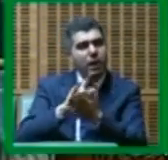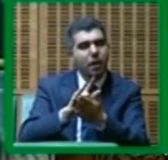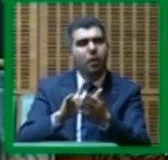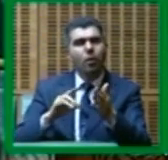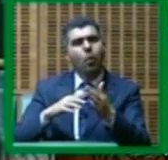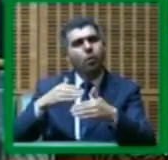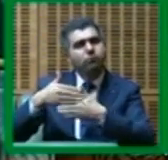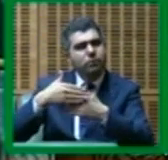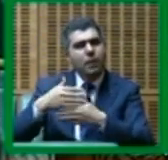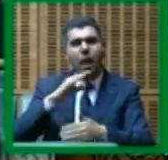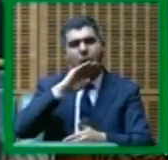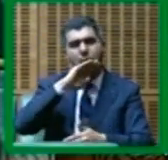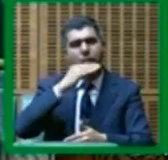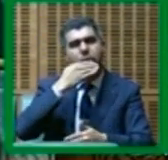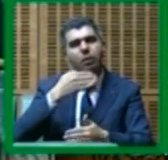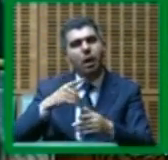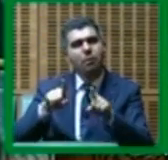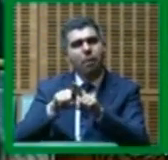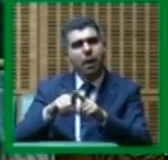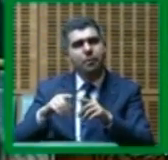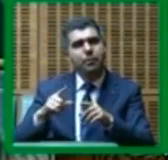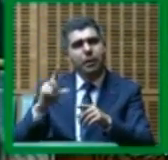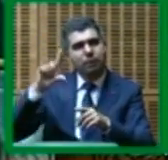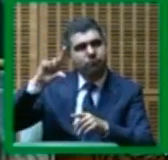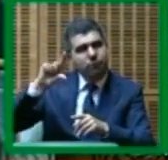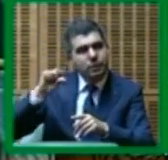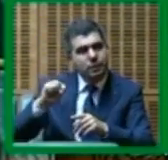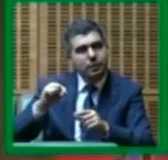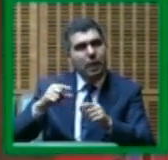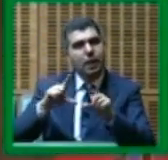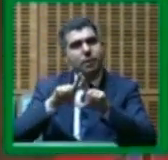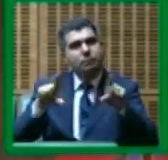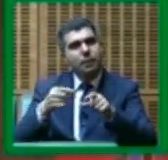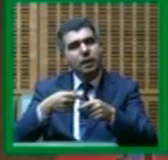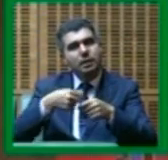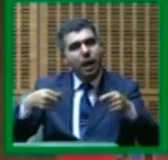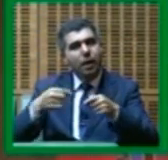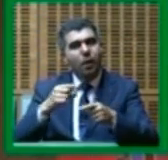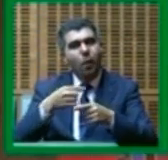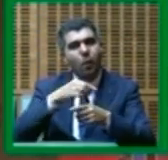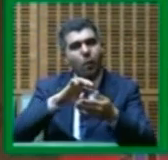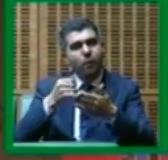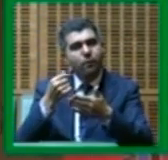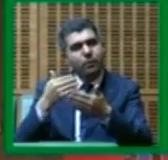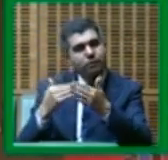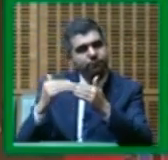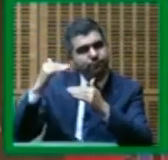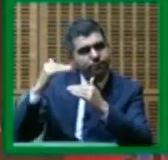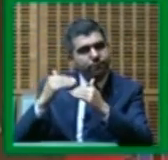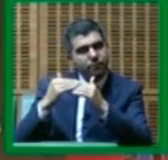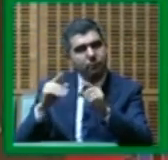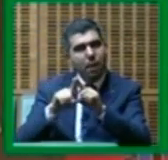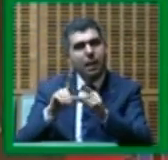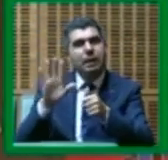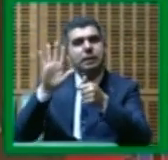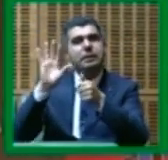طنطان، واللي الحمد لله استطعنا انه تخفيض ديال الاسعار اننا نديروا نسبه ديال الملء في المتوسط اكثر من 60%، هو اللي